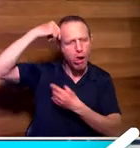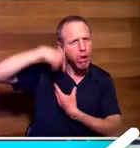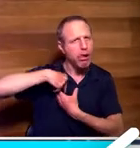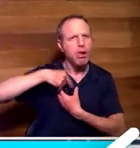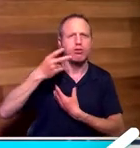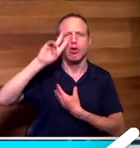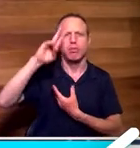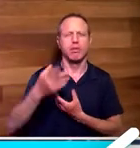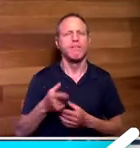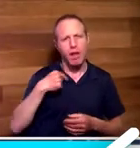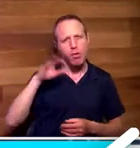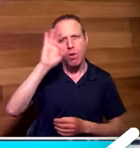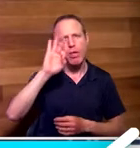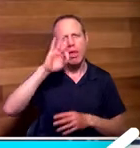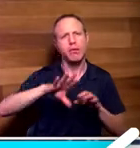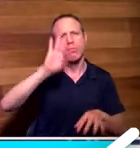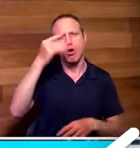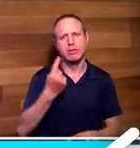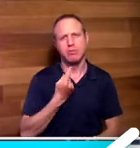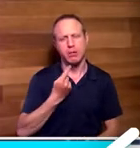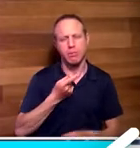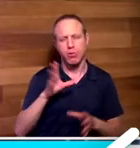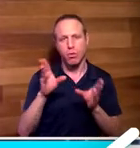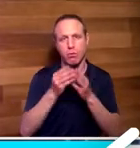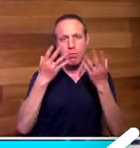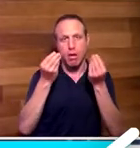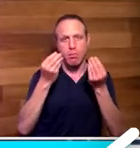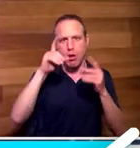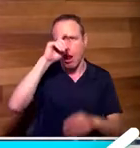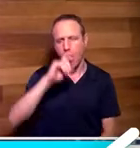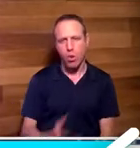יותר, ואנחנו עדיין מוצאים את עצמנו כאלה כמויות של לכלוך?